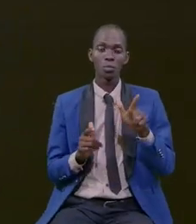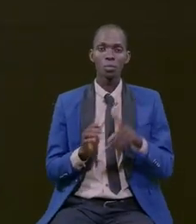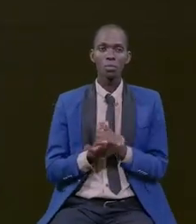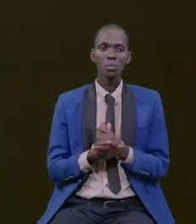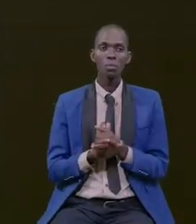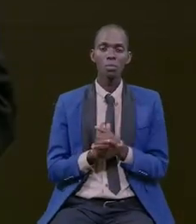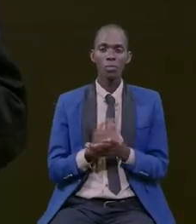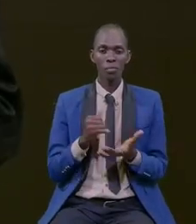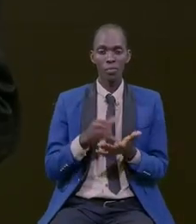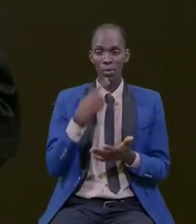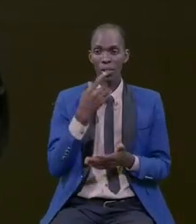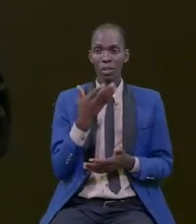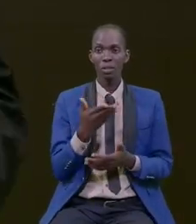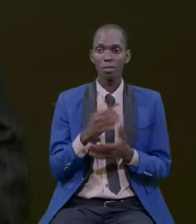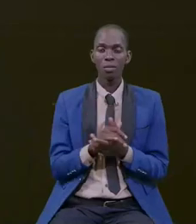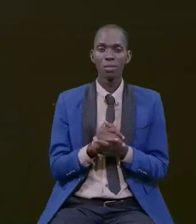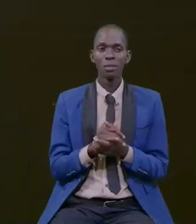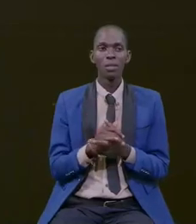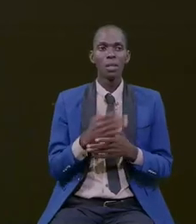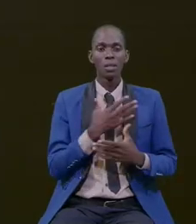23 ainsi